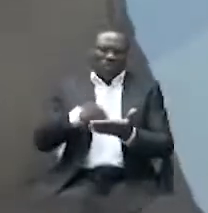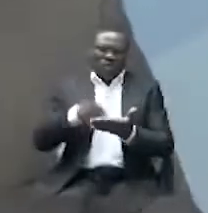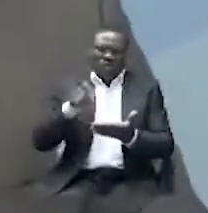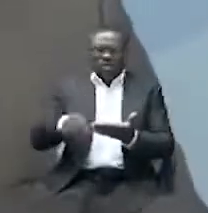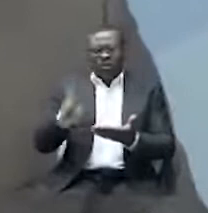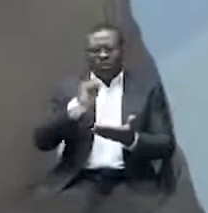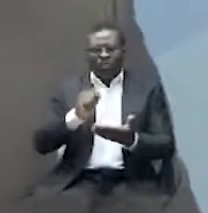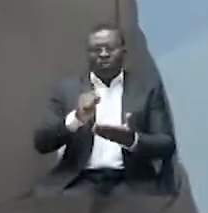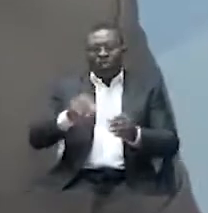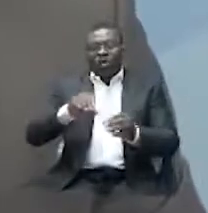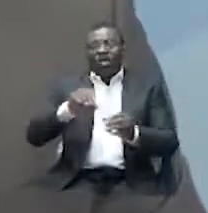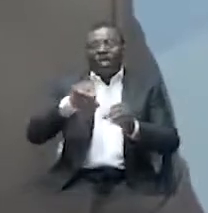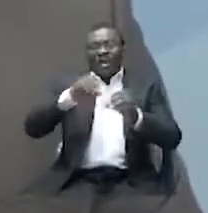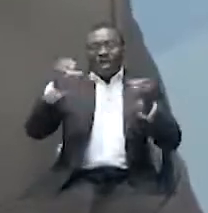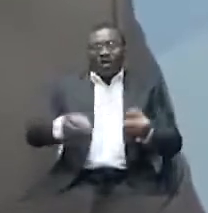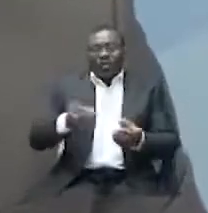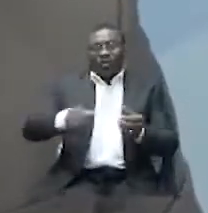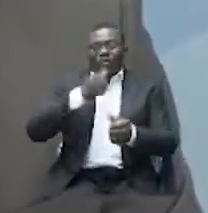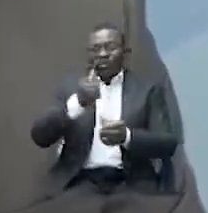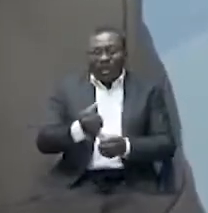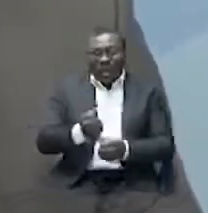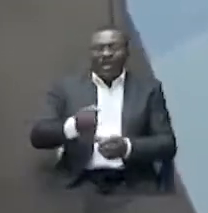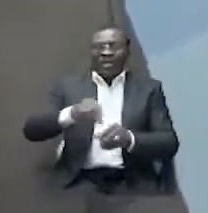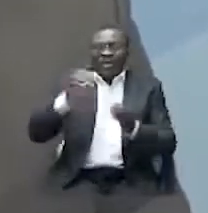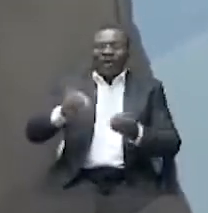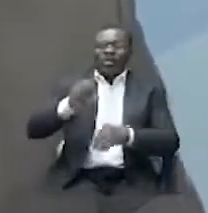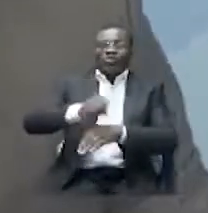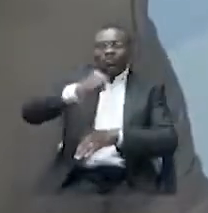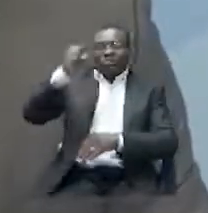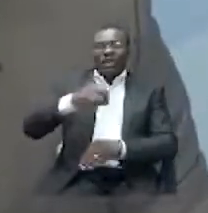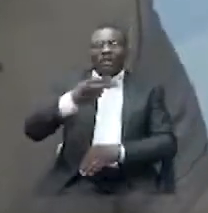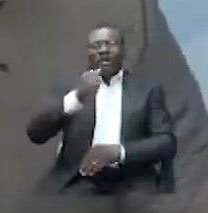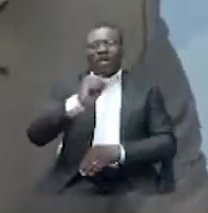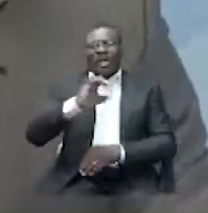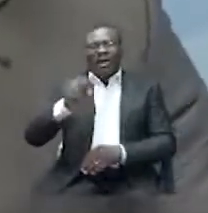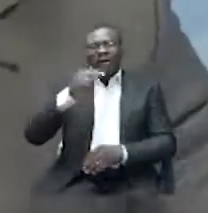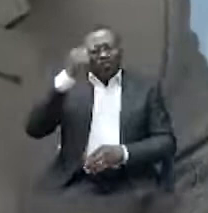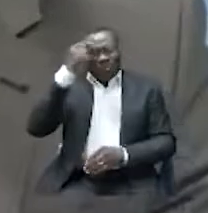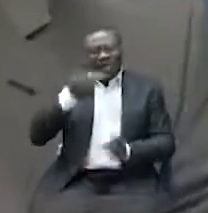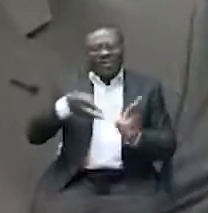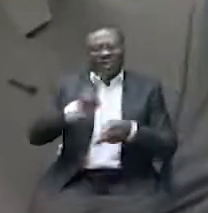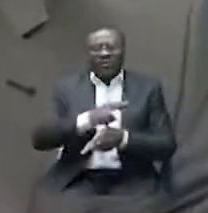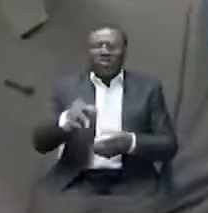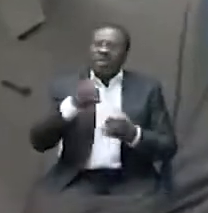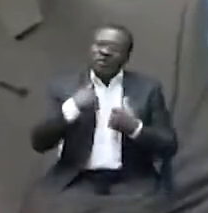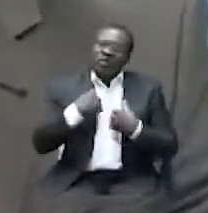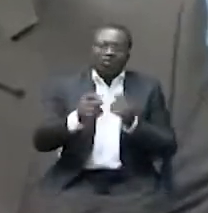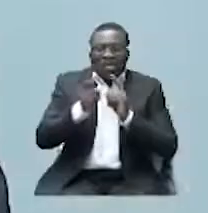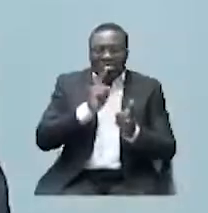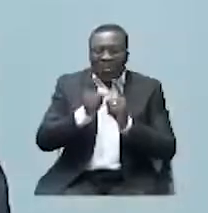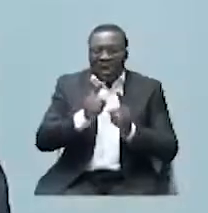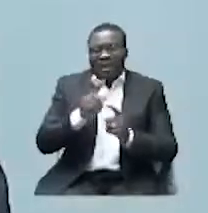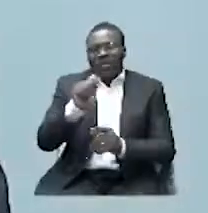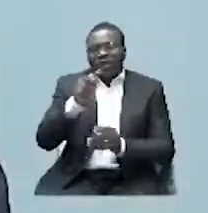pour la Cour constitutionnelle, pour la Cour suprême et pour la HAC, vous envisagez des réformes. Est-ce que vous pouvez présenter aux téléspectateurs et